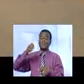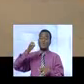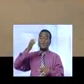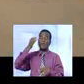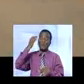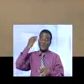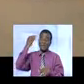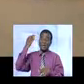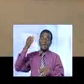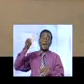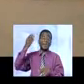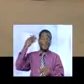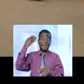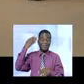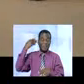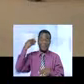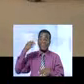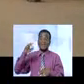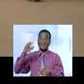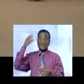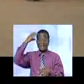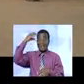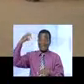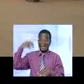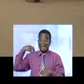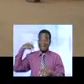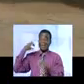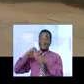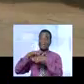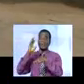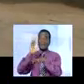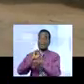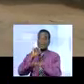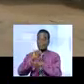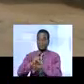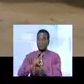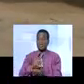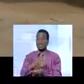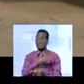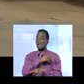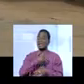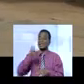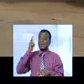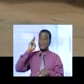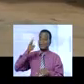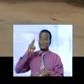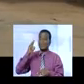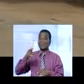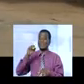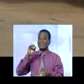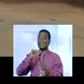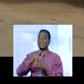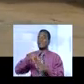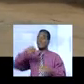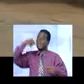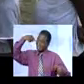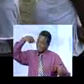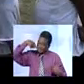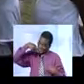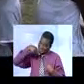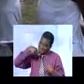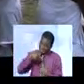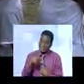1893 à 1900. Son histoire est chargée de douleurs, de frustrations, mais aussi de